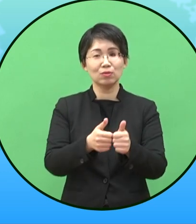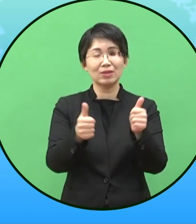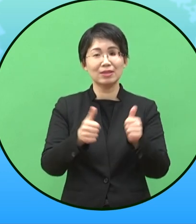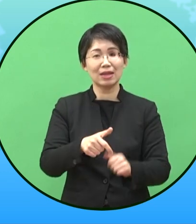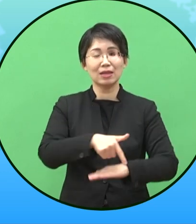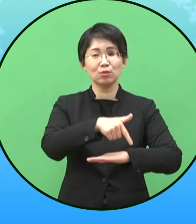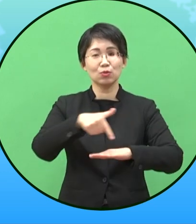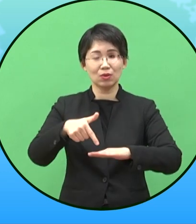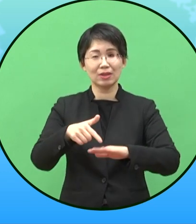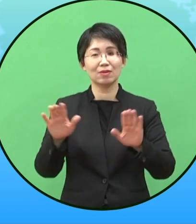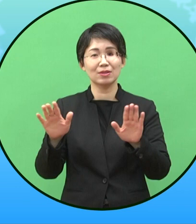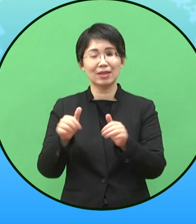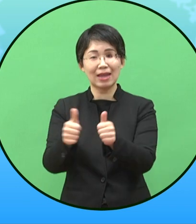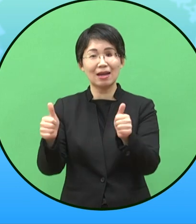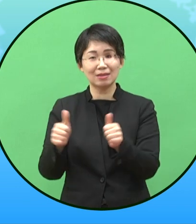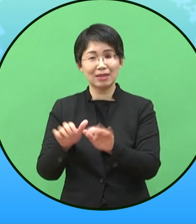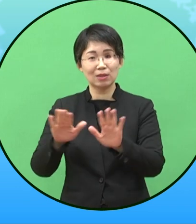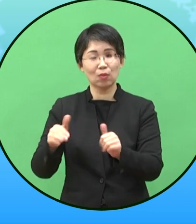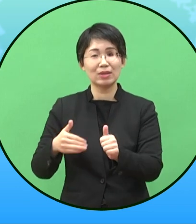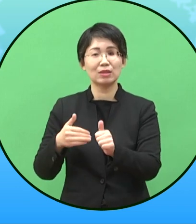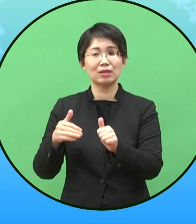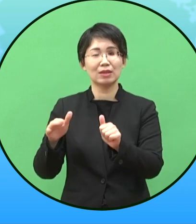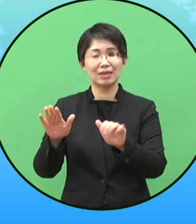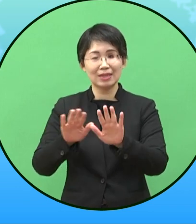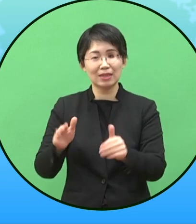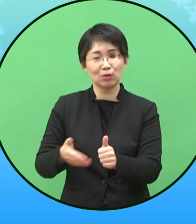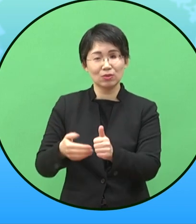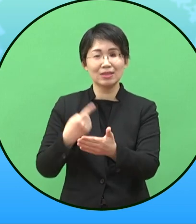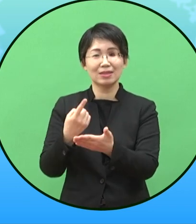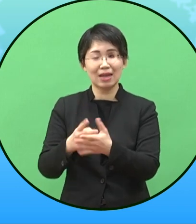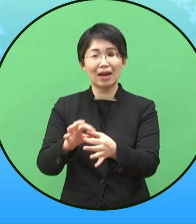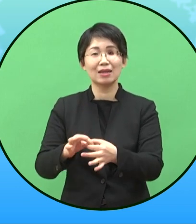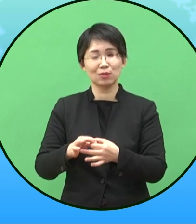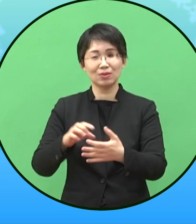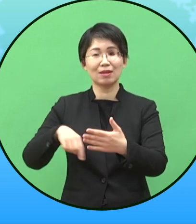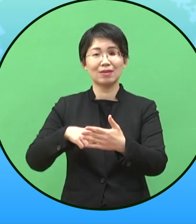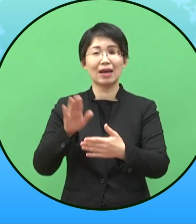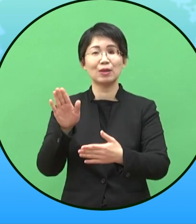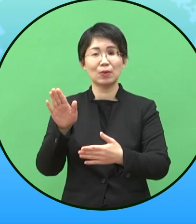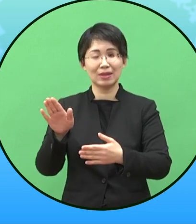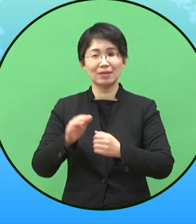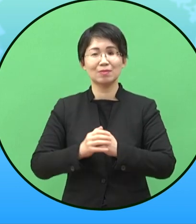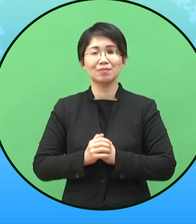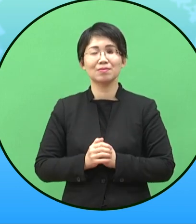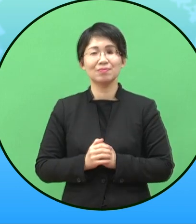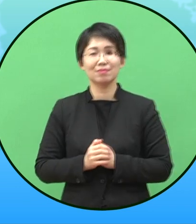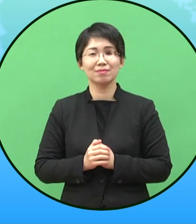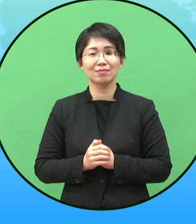ト、男性の育児参画の推進について特集します。